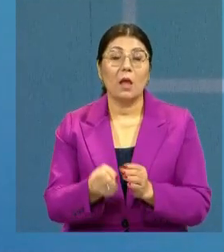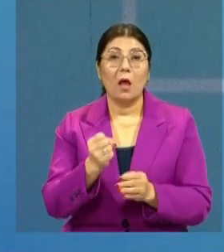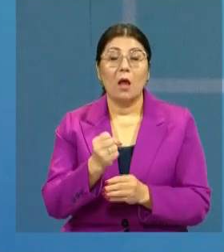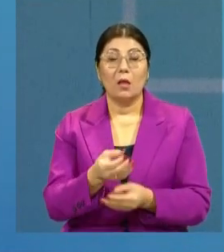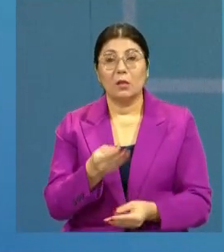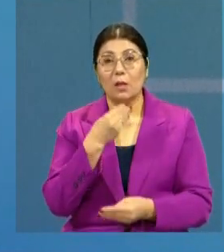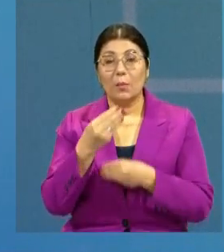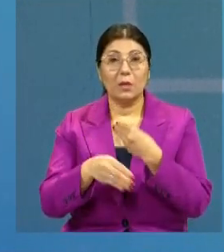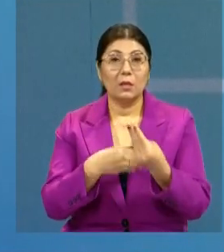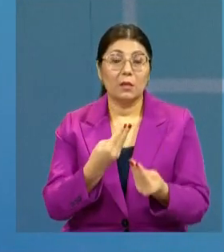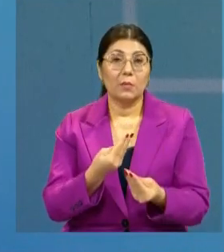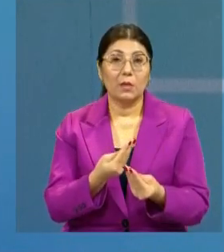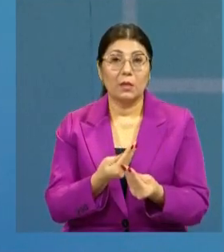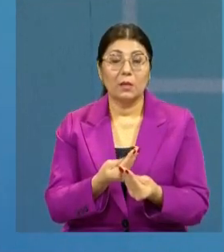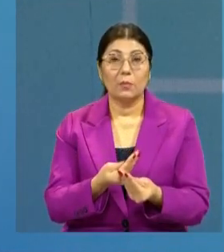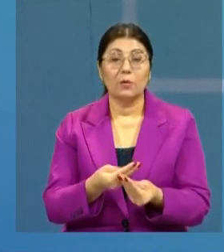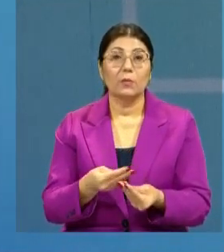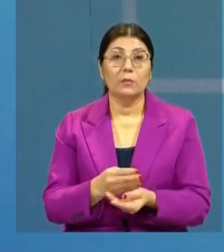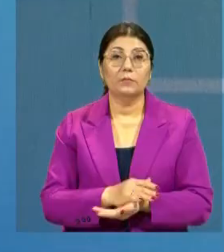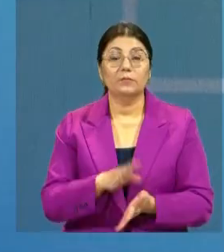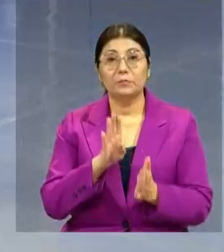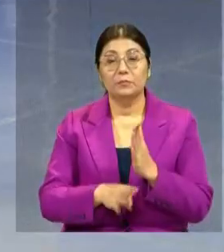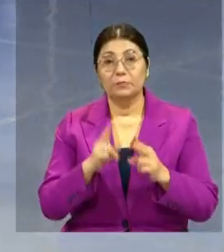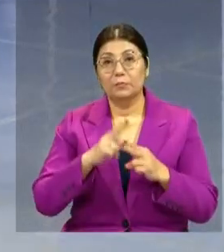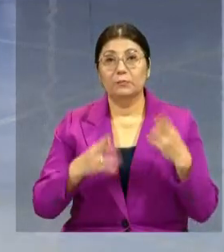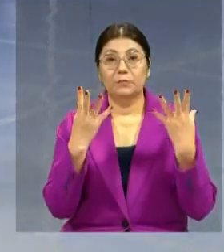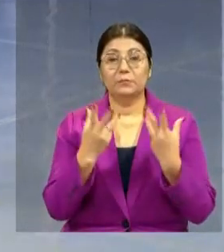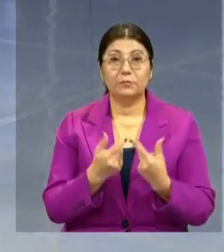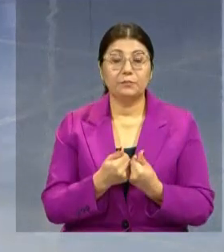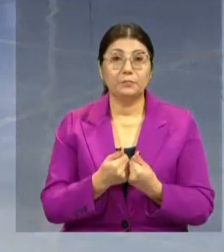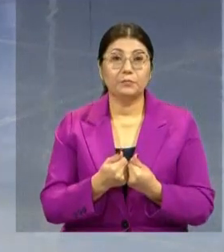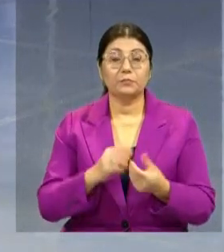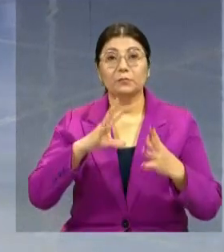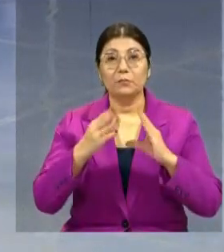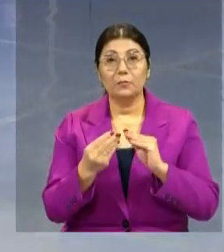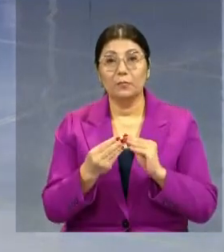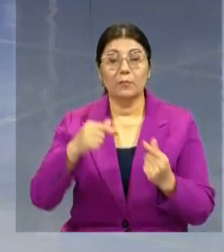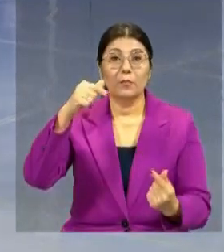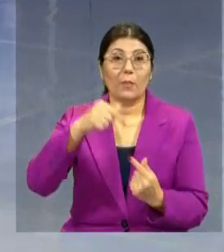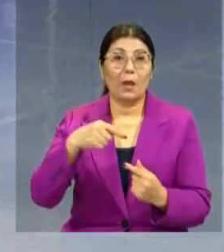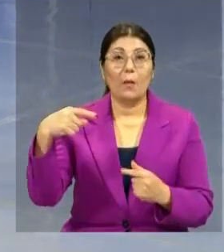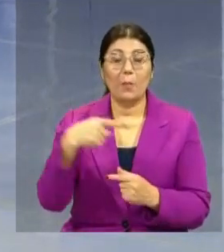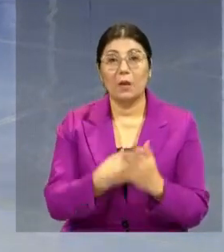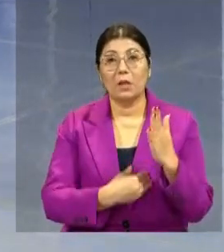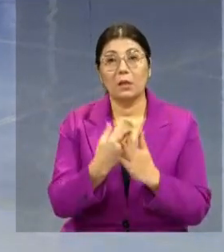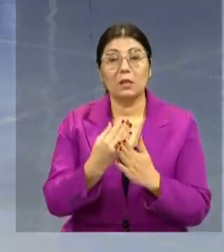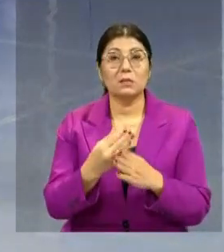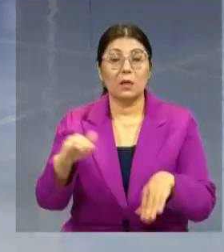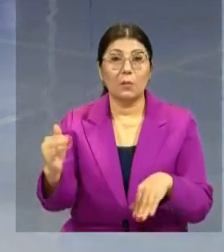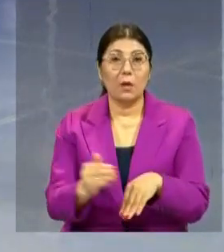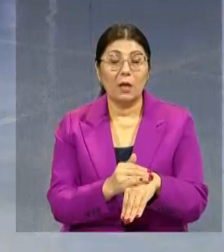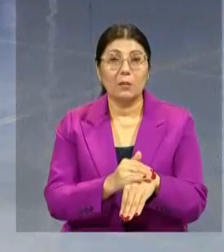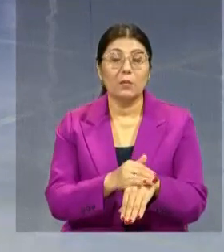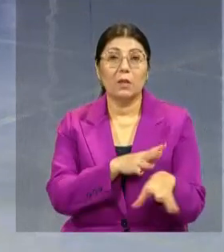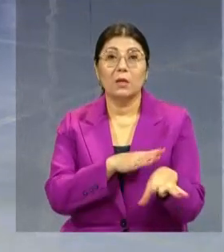еттер таратылды мәселен. Оның да санында шексіз. Статистикалық мәліметтерге сүйенсек, мыңнан астам қайырымдылық шарасын өткіздіңіздер